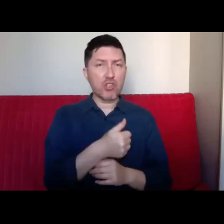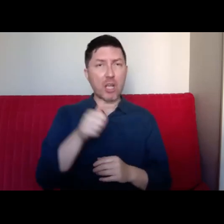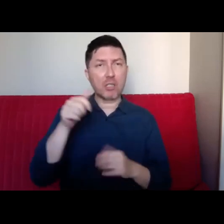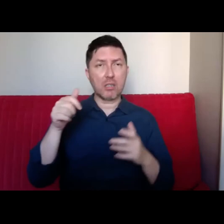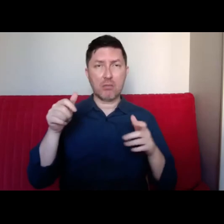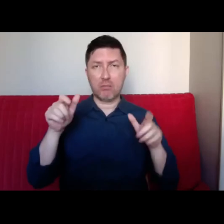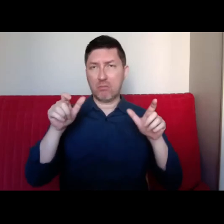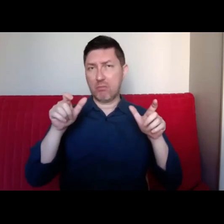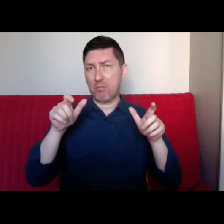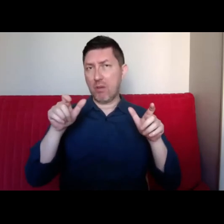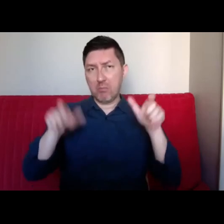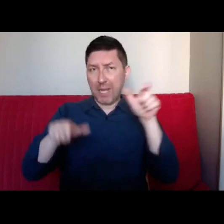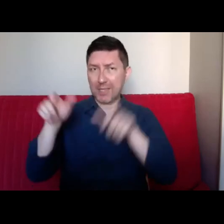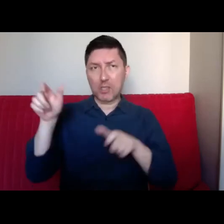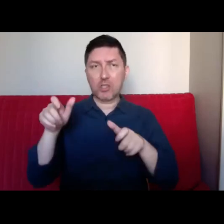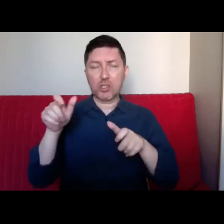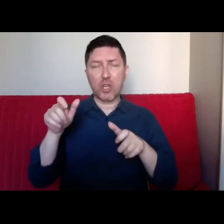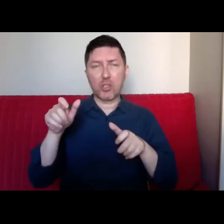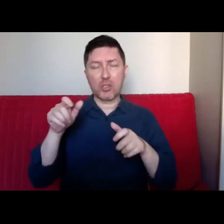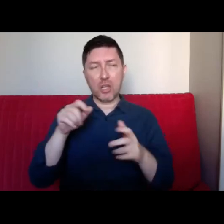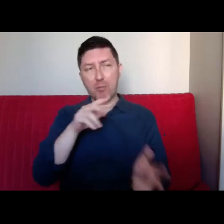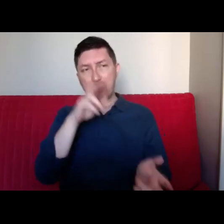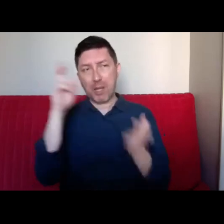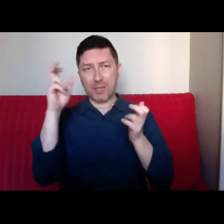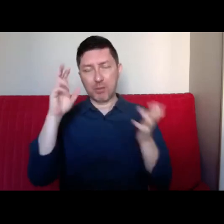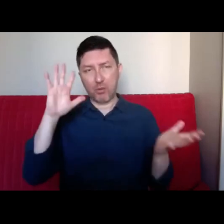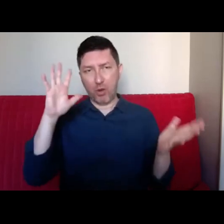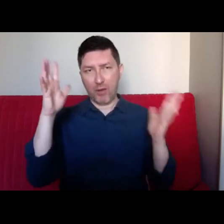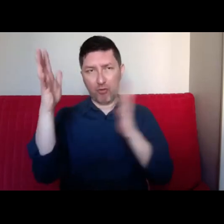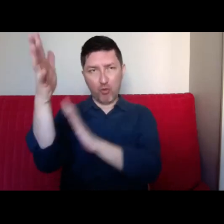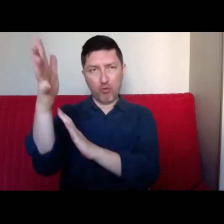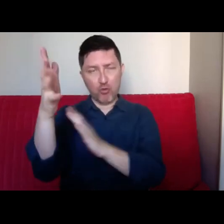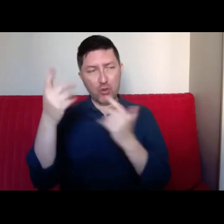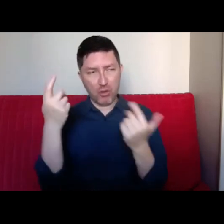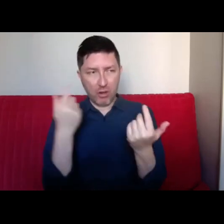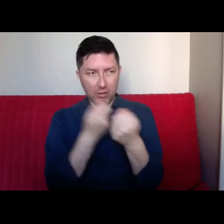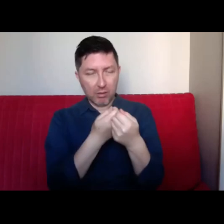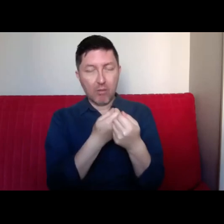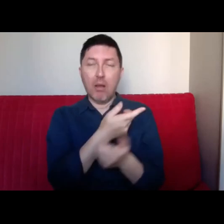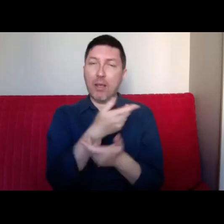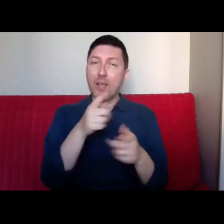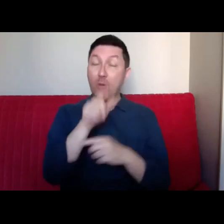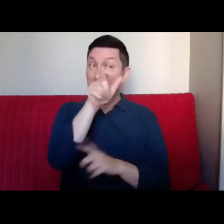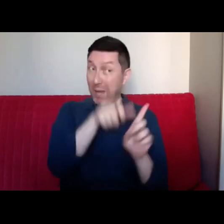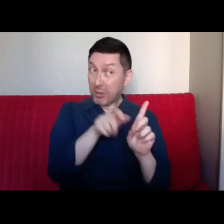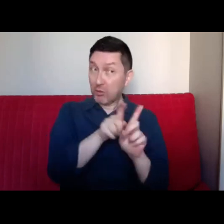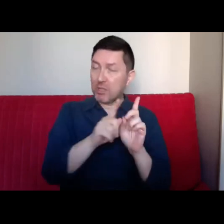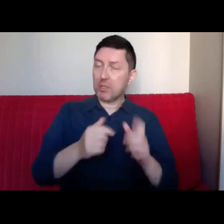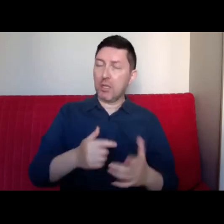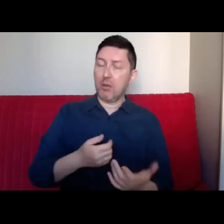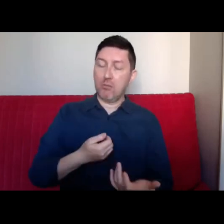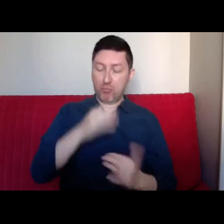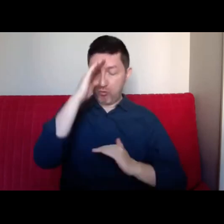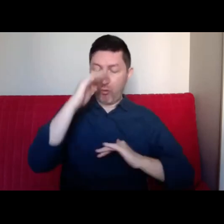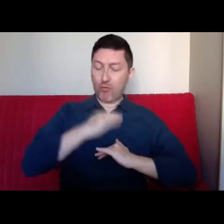sa perception. Il faut que l'individu ait confiance en lui, en ses capacités. Il faut que l'employeur